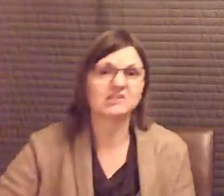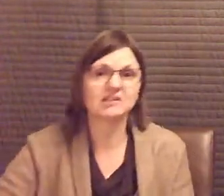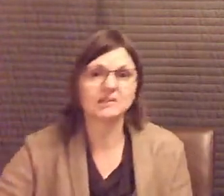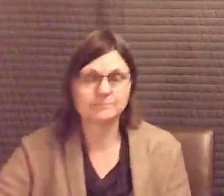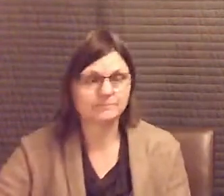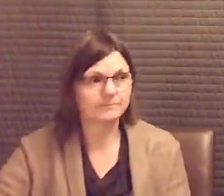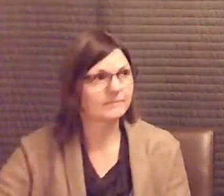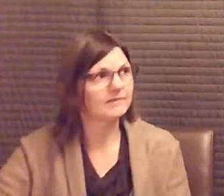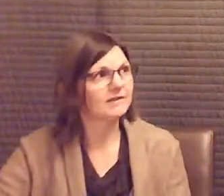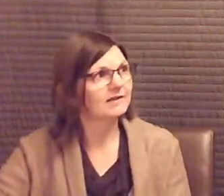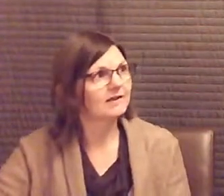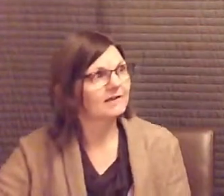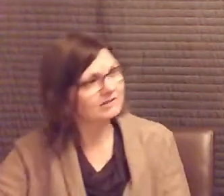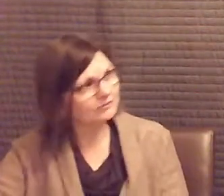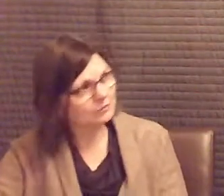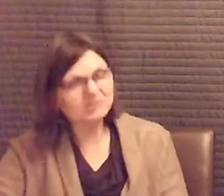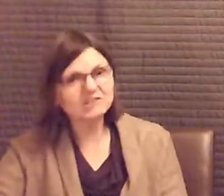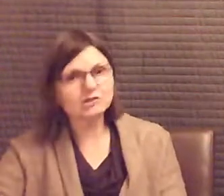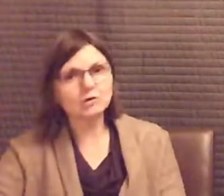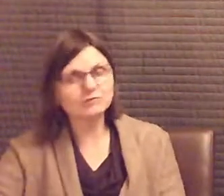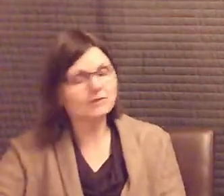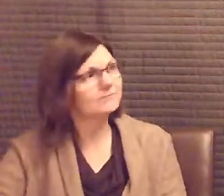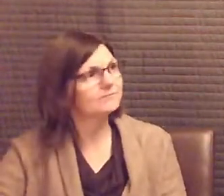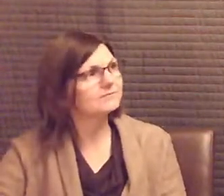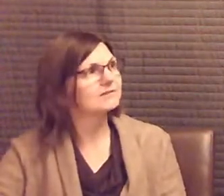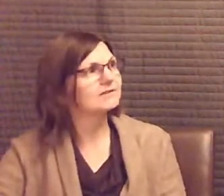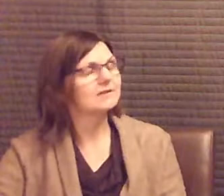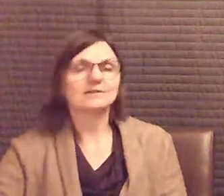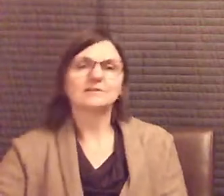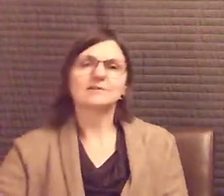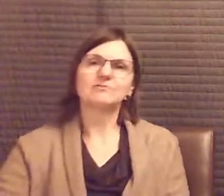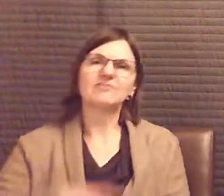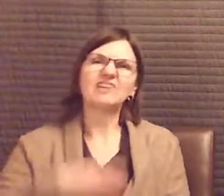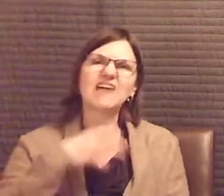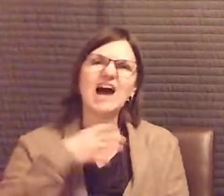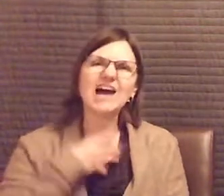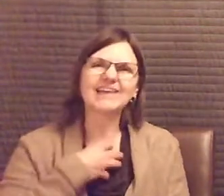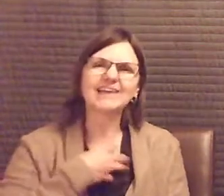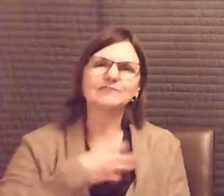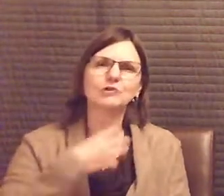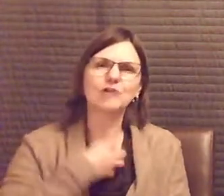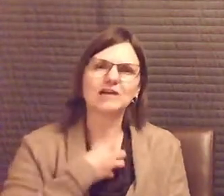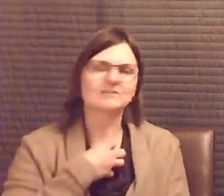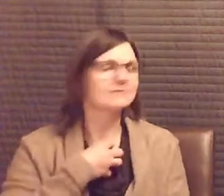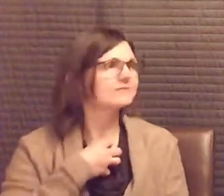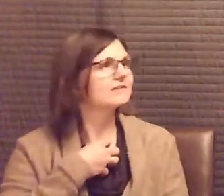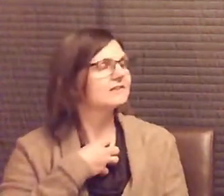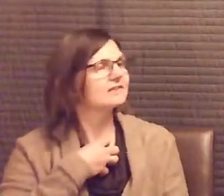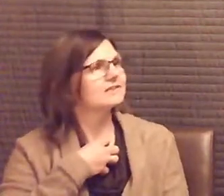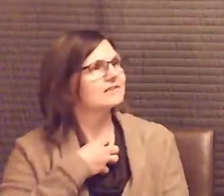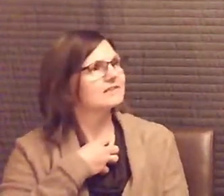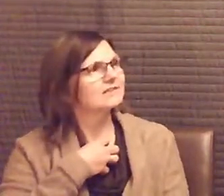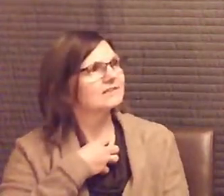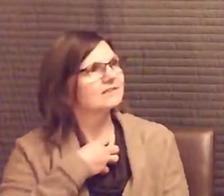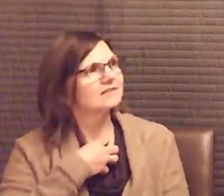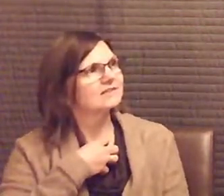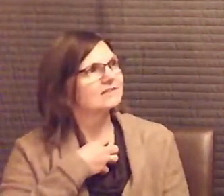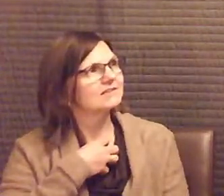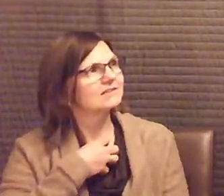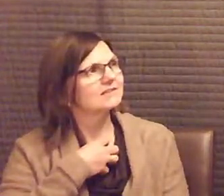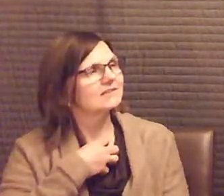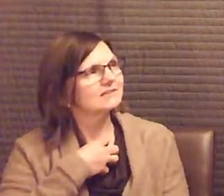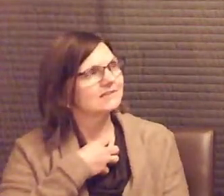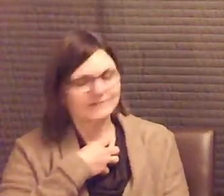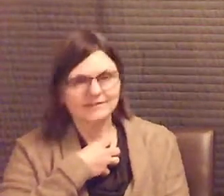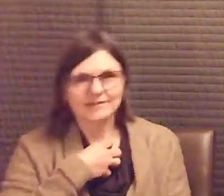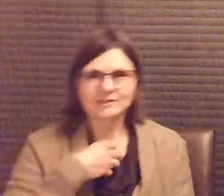geloofde niet in orde nu blij en weet je waarom ze niet geloofde ik alsof de harde zouden er vanwege de hardheid van de naakte hart dat zijn auditing de